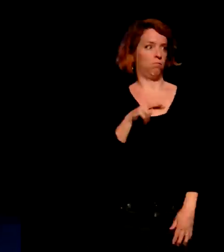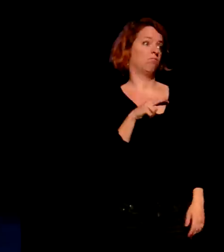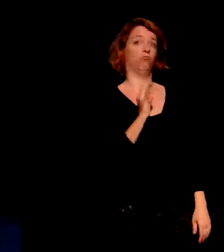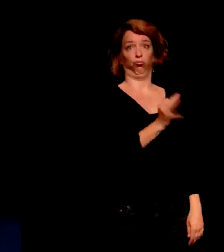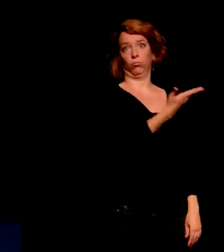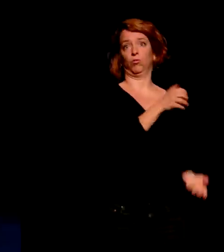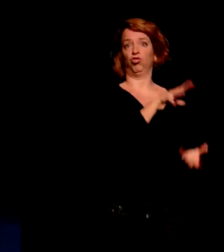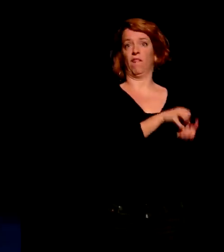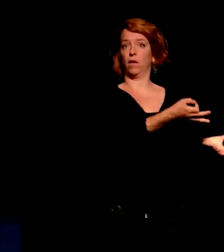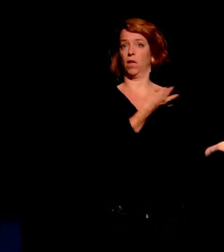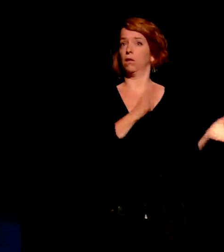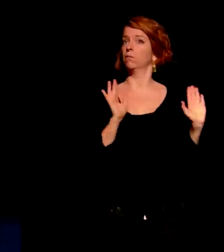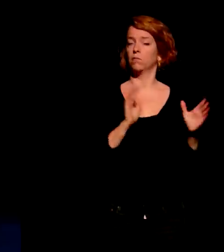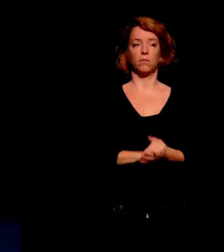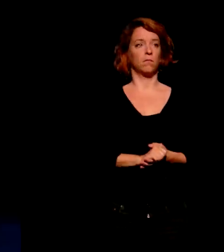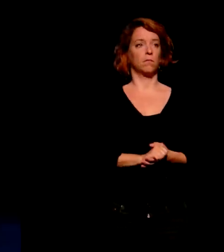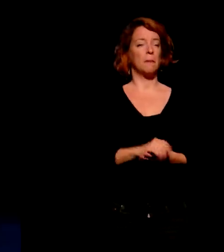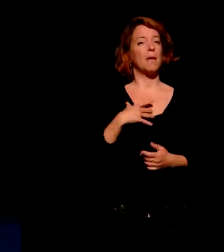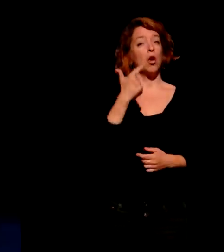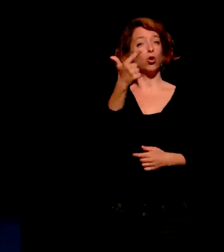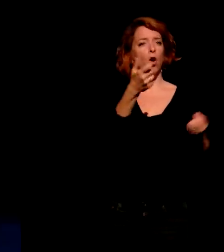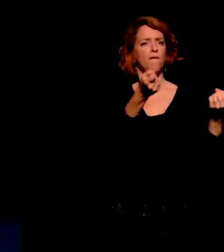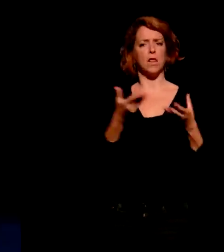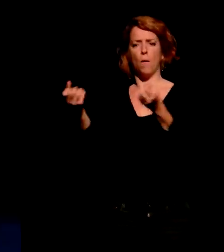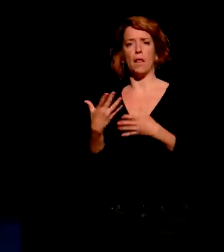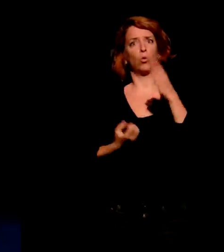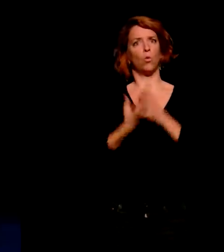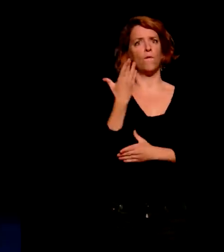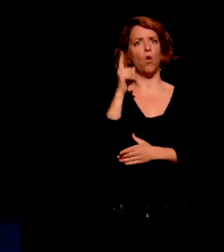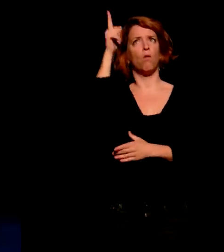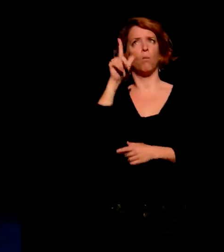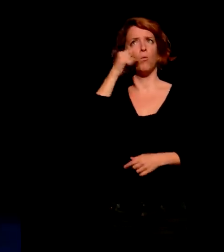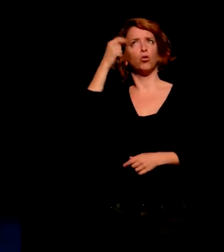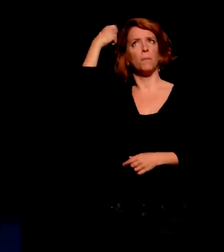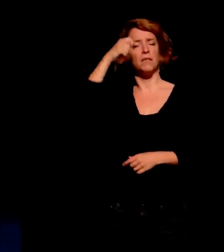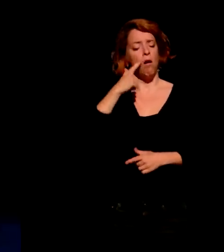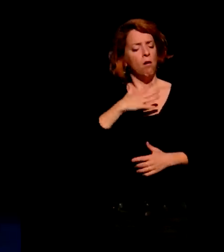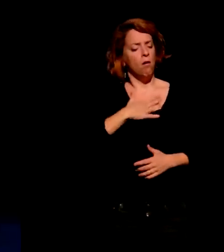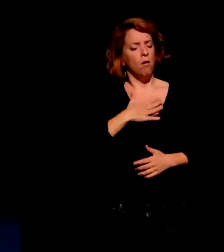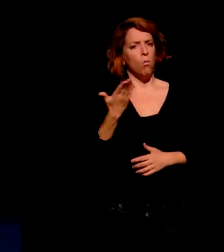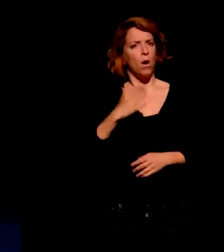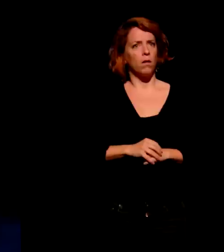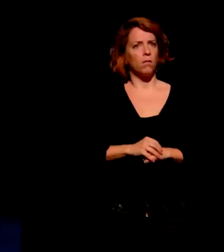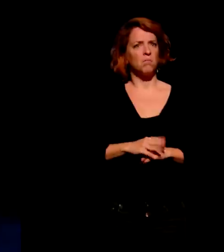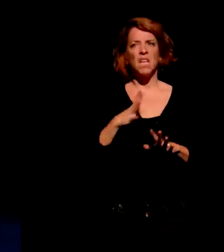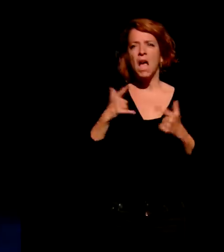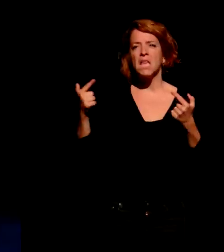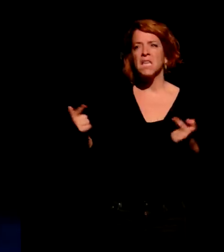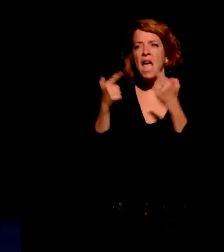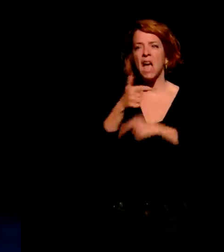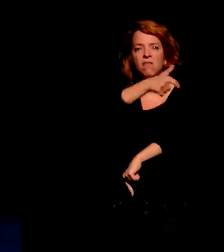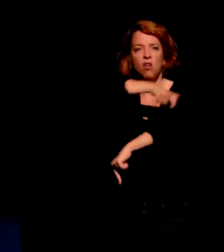Mais c'est surtout le croisement de deux phénomènes nouveaux qui inquiètent les forces de notre président. D'une part, une guerre de